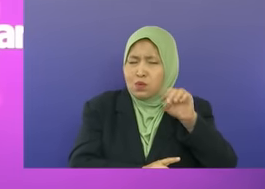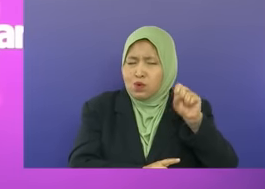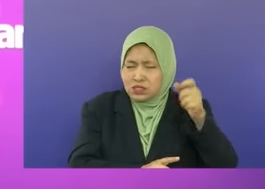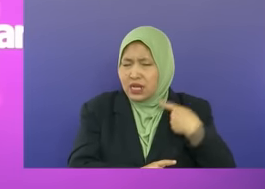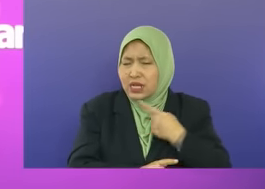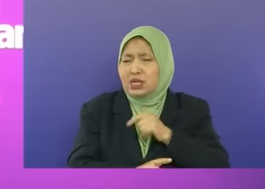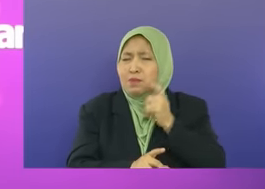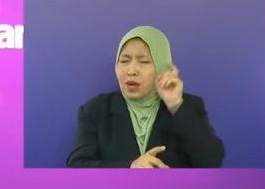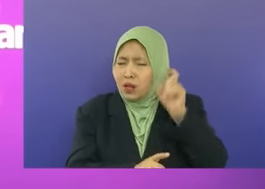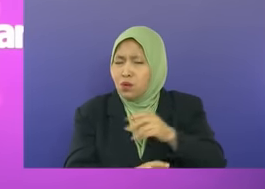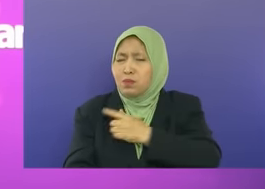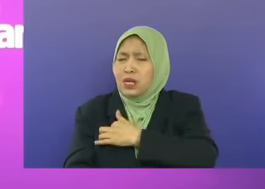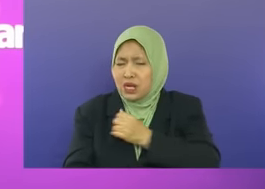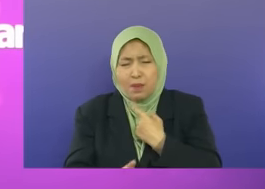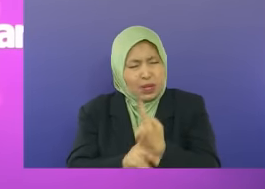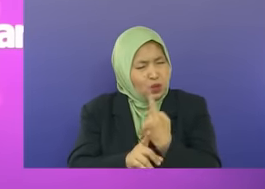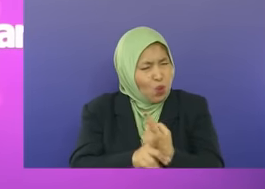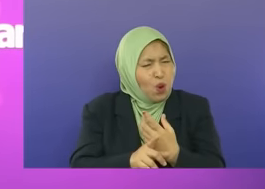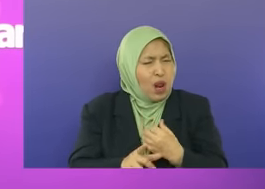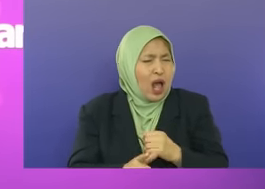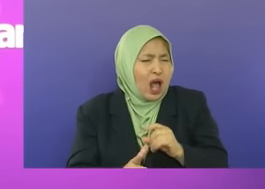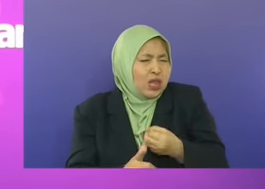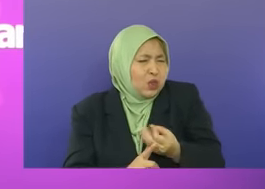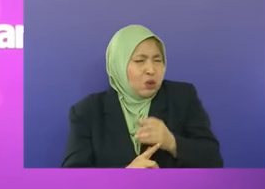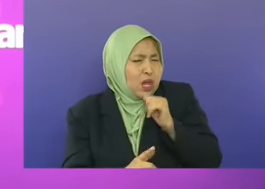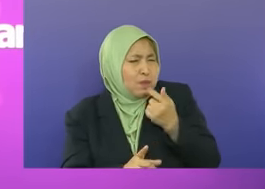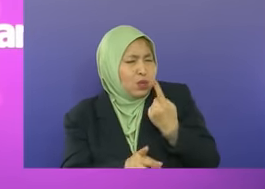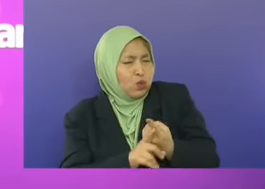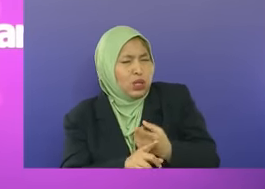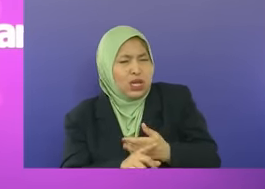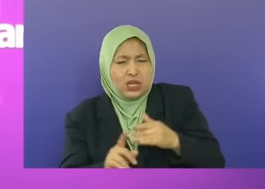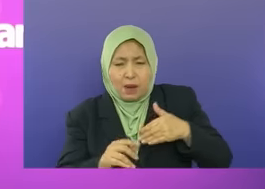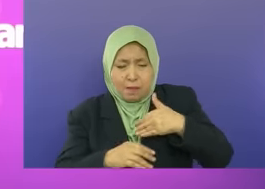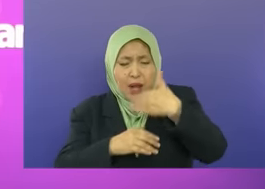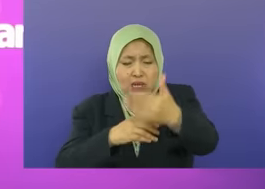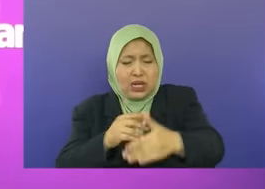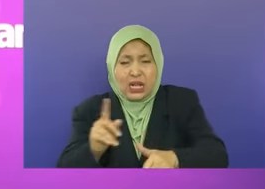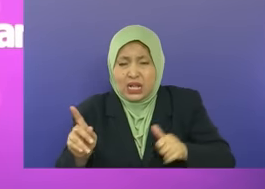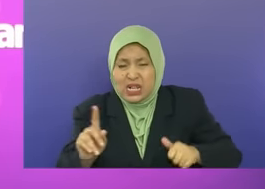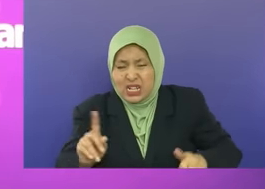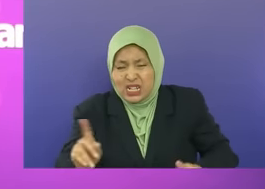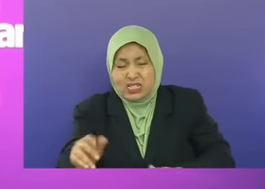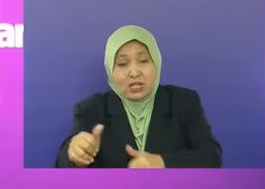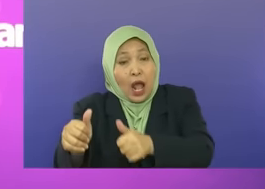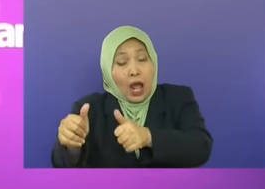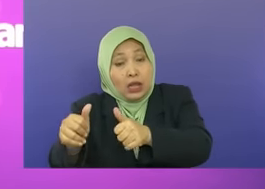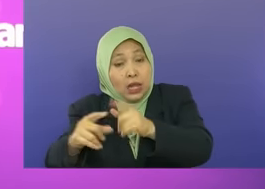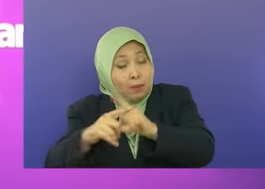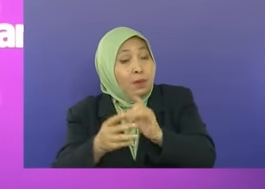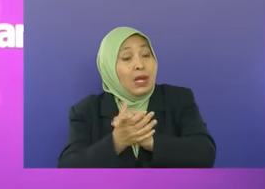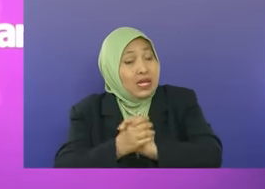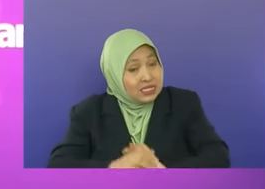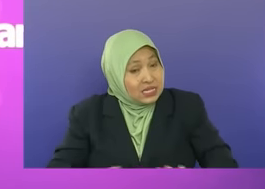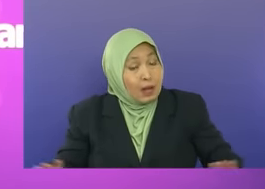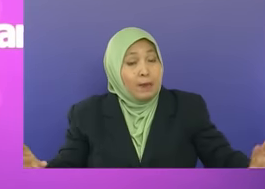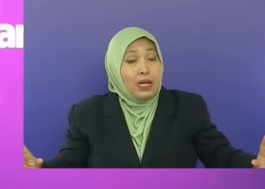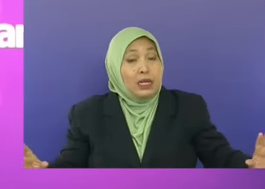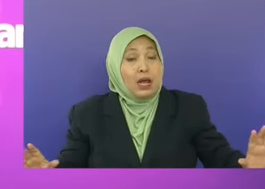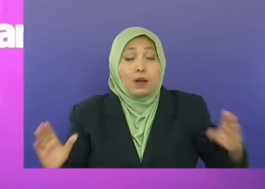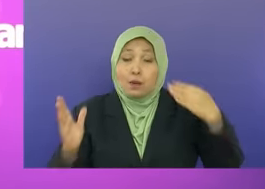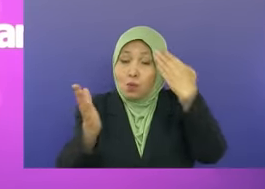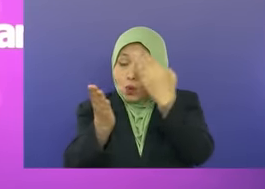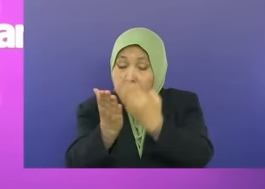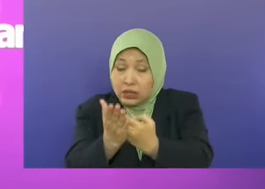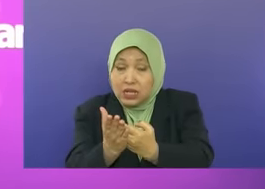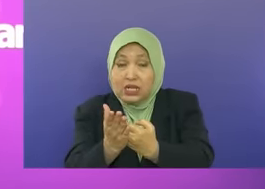beriman betul-betul dia ini betul-betul tak betul ya inilah di depan selamat bila selamat dan bukti selama